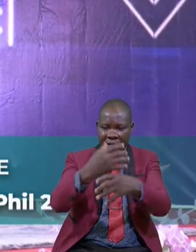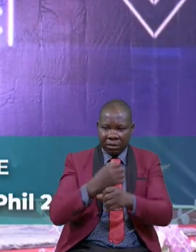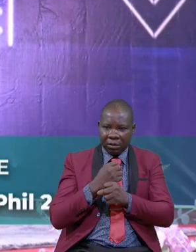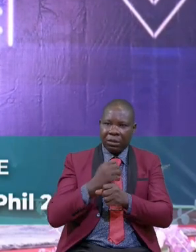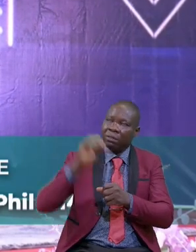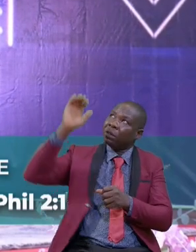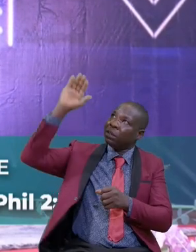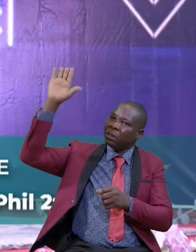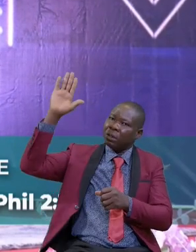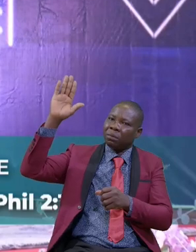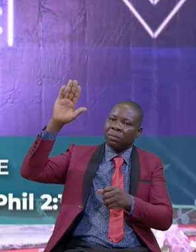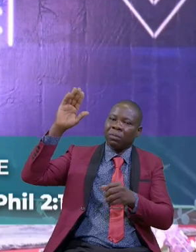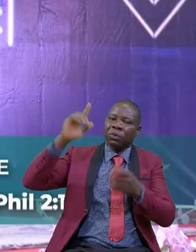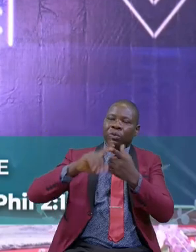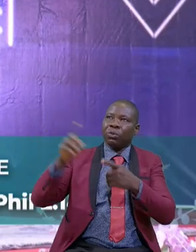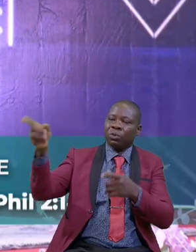elle a donné le pouvoir,